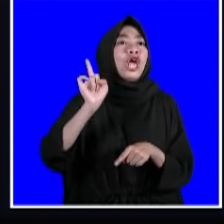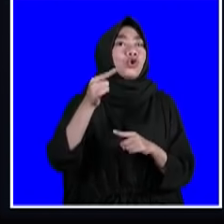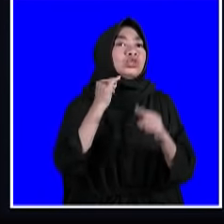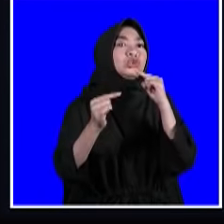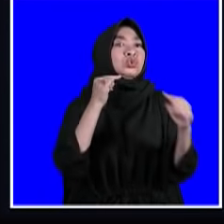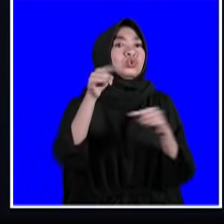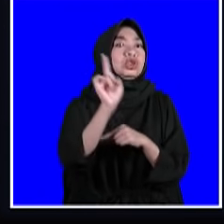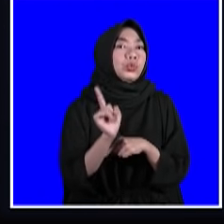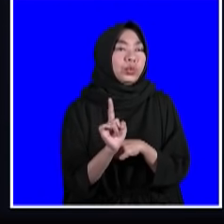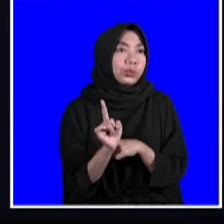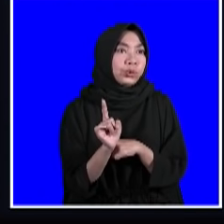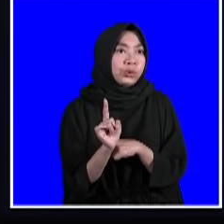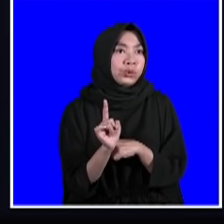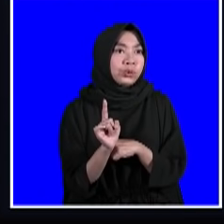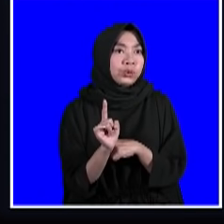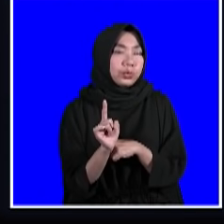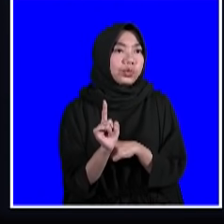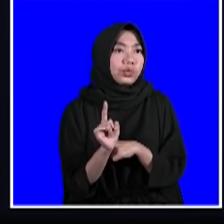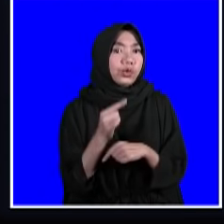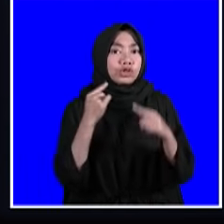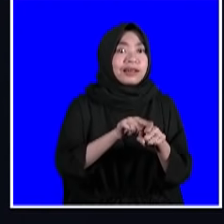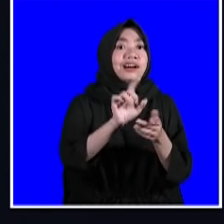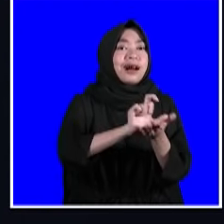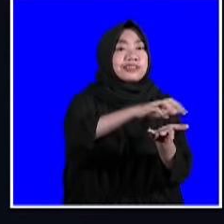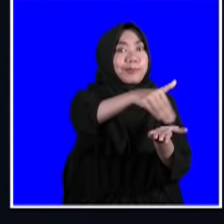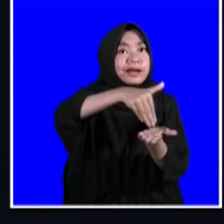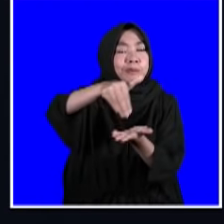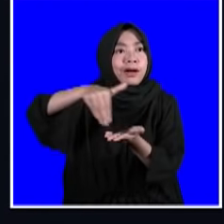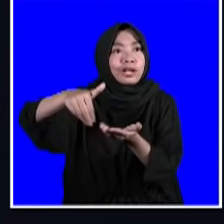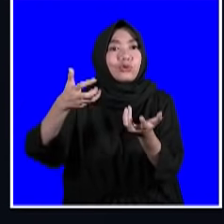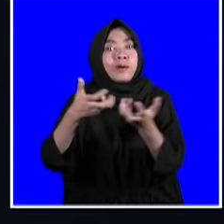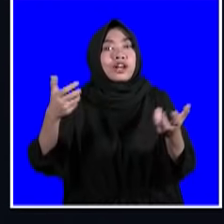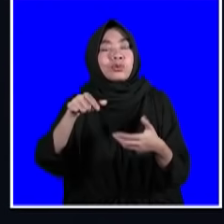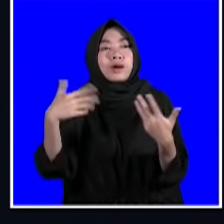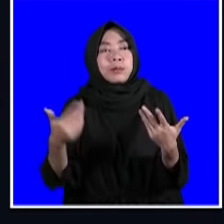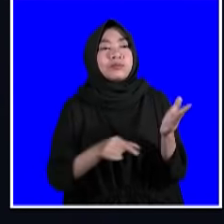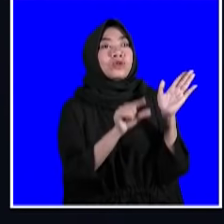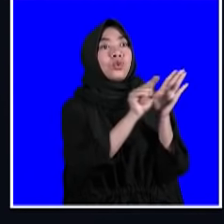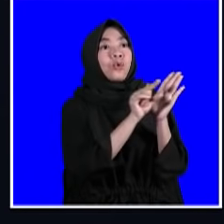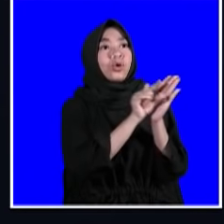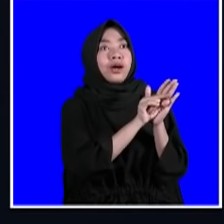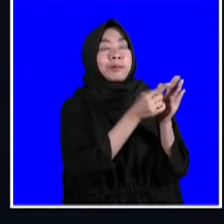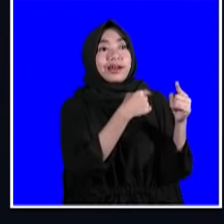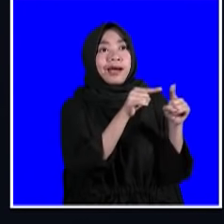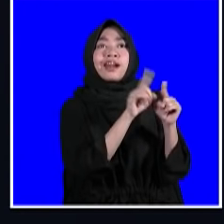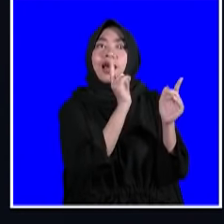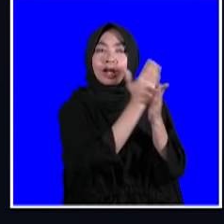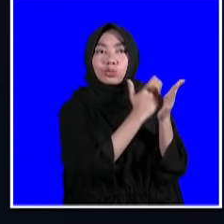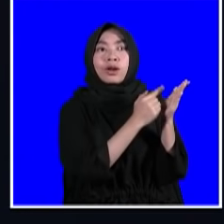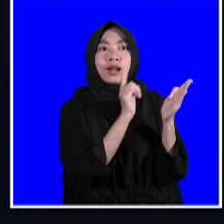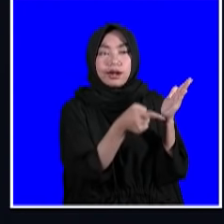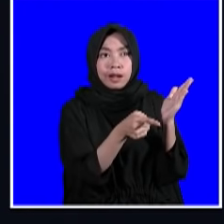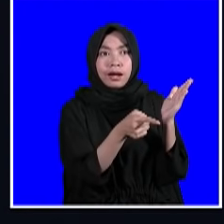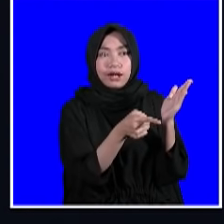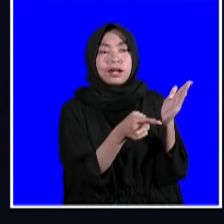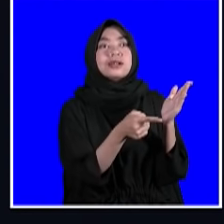membagi harta yang sudah dikumpulkan selama pernikahan. Nah, di undang-undang pernikahan sebenarnya sudah diatur harta